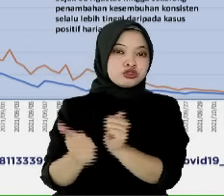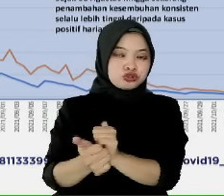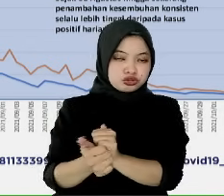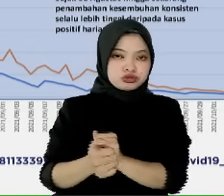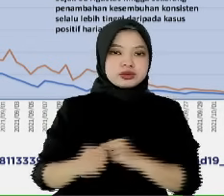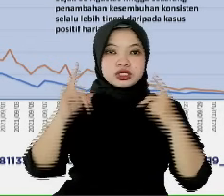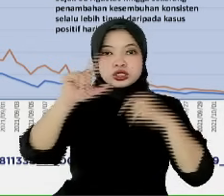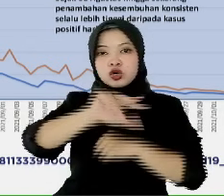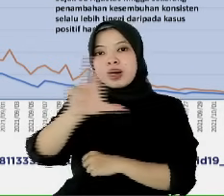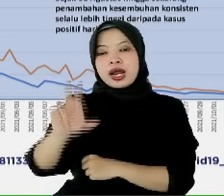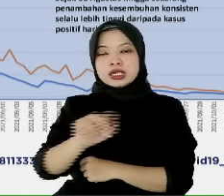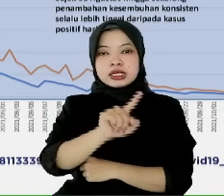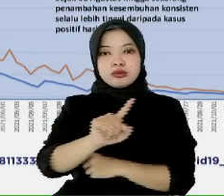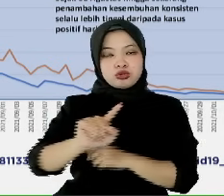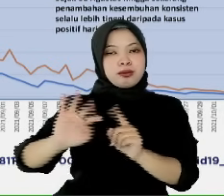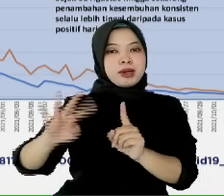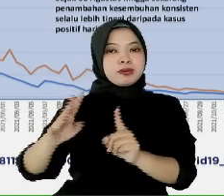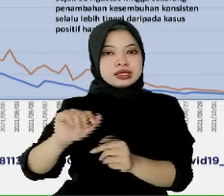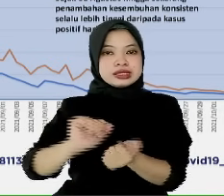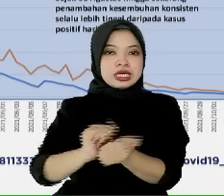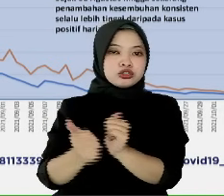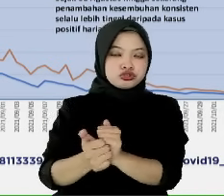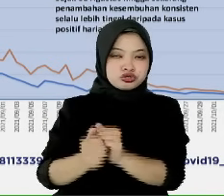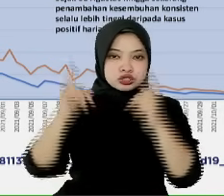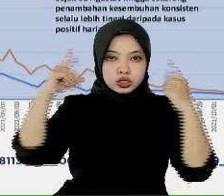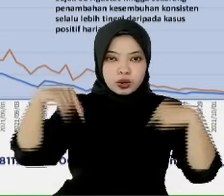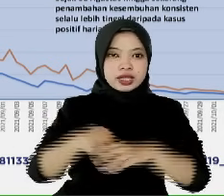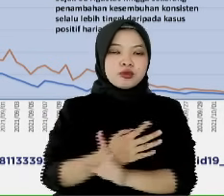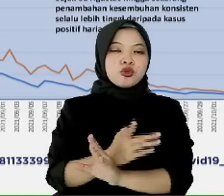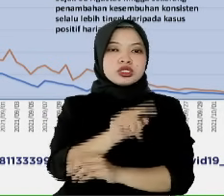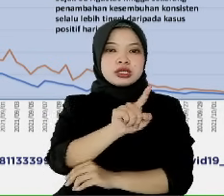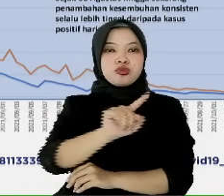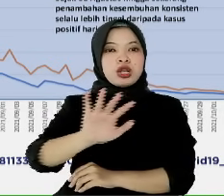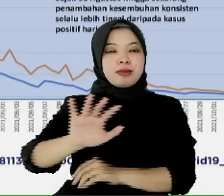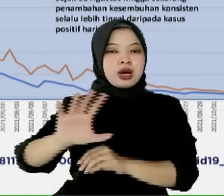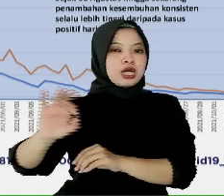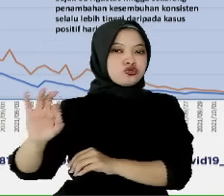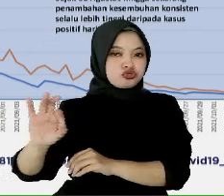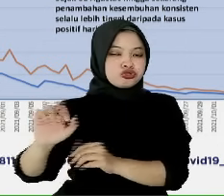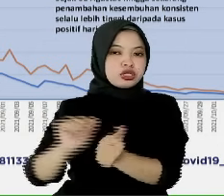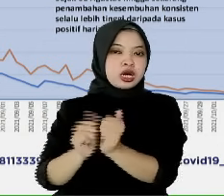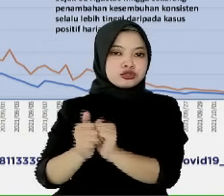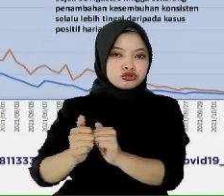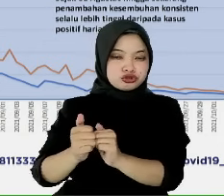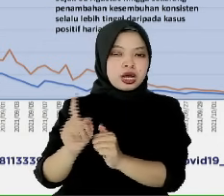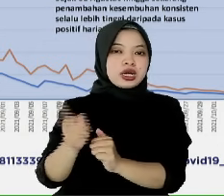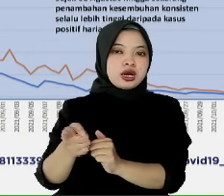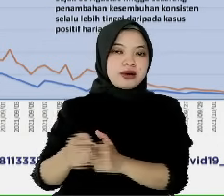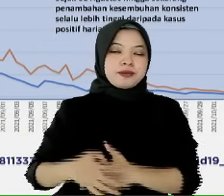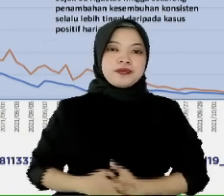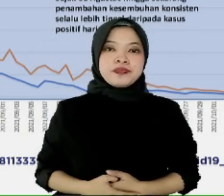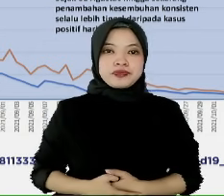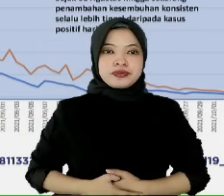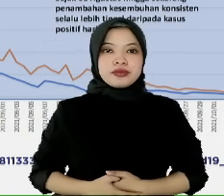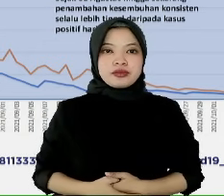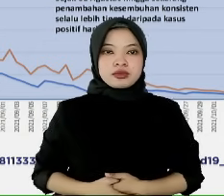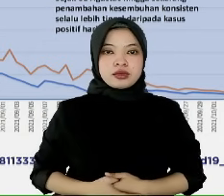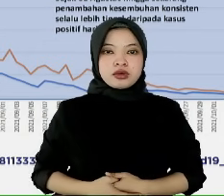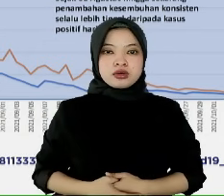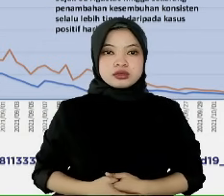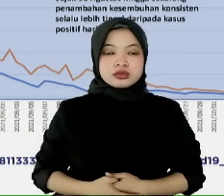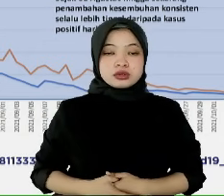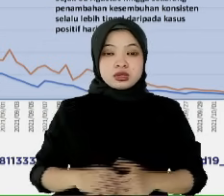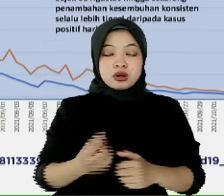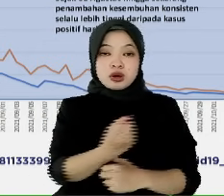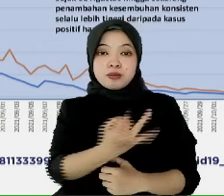1.074 kasus, dan Jawa Timur 1.059 kasus. Selain itu, penambahan kasus juga terjadi